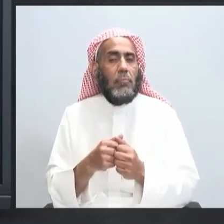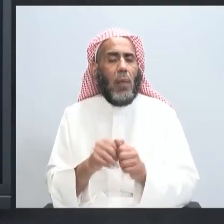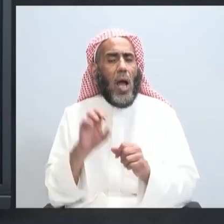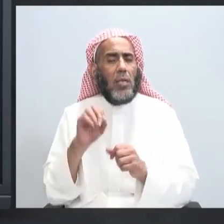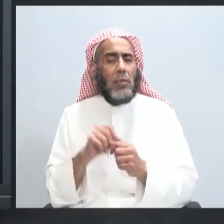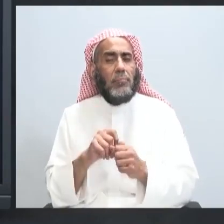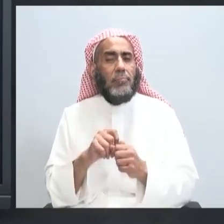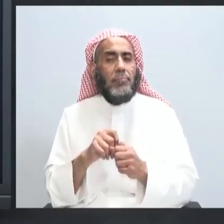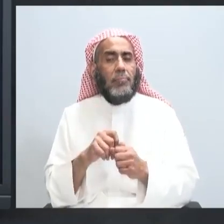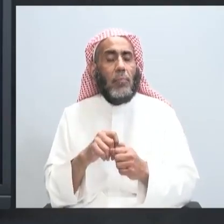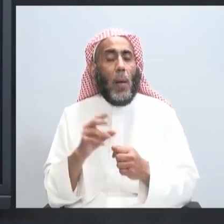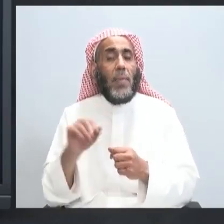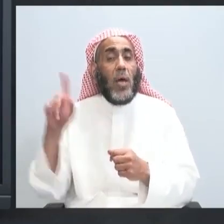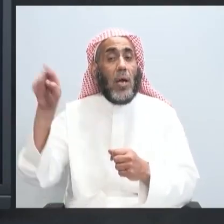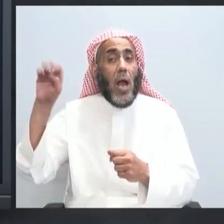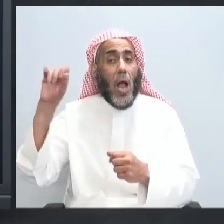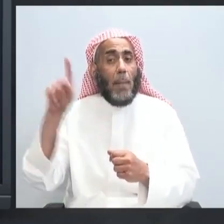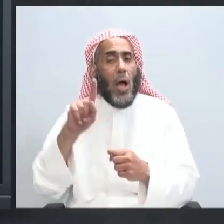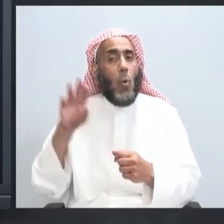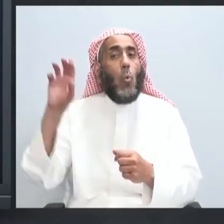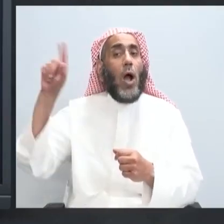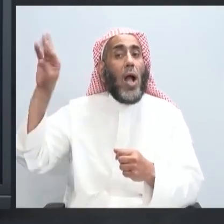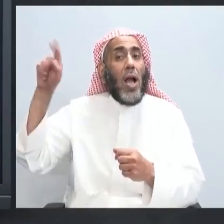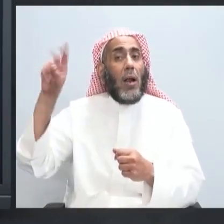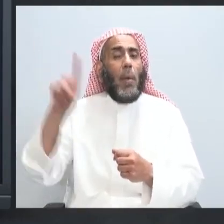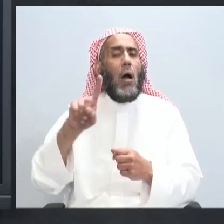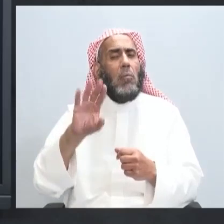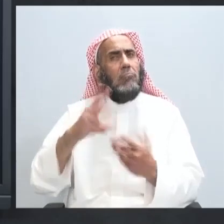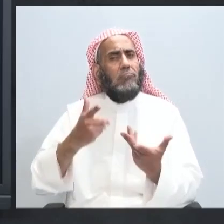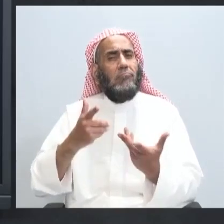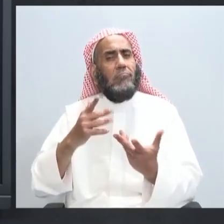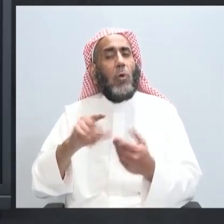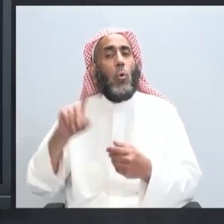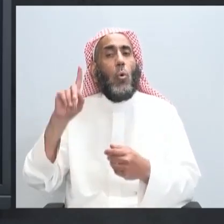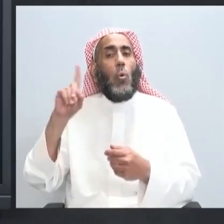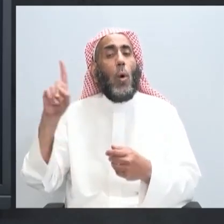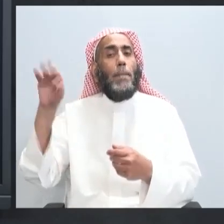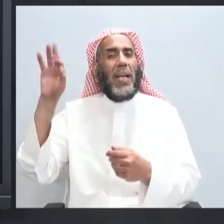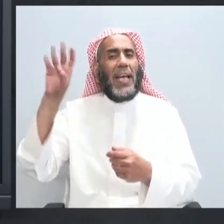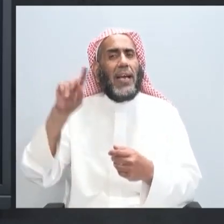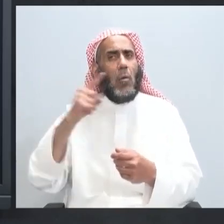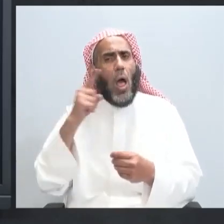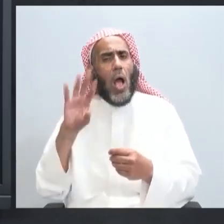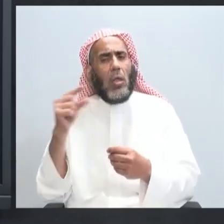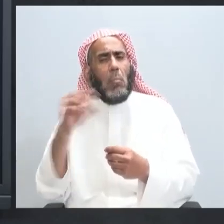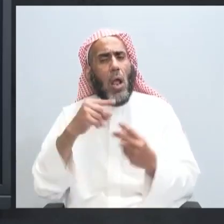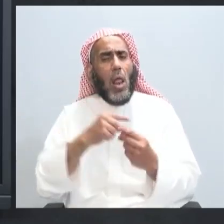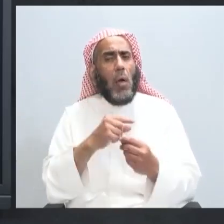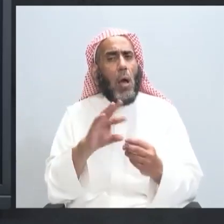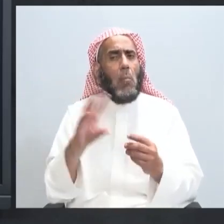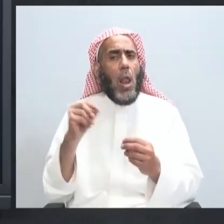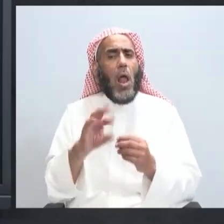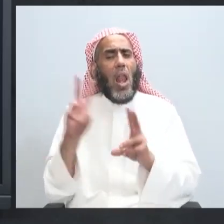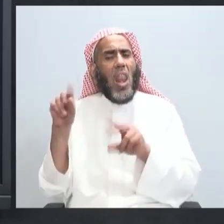رايكم مثل ركب وكرب و وبكر لاحظ اكثر من كلمه معنى